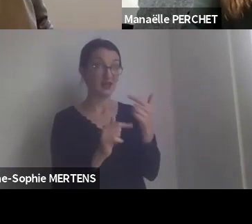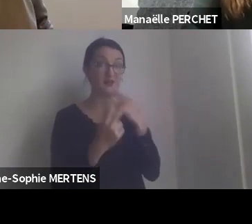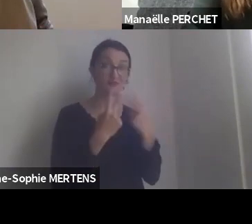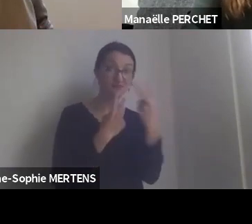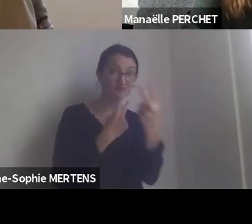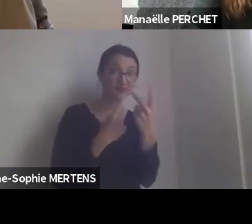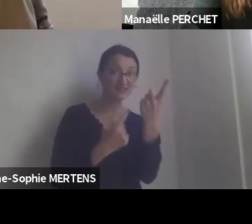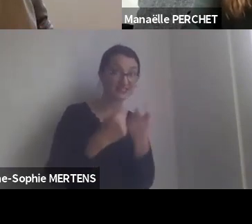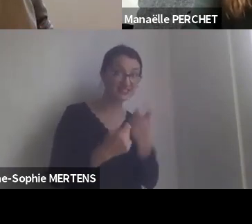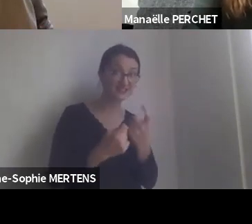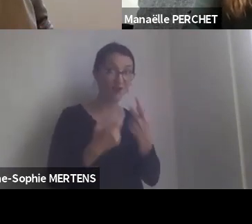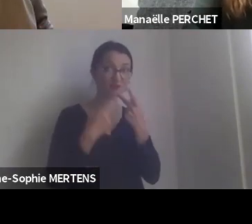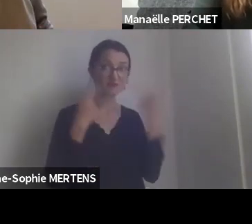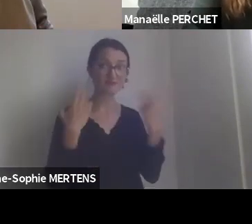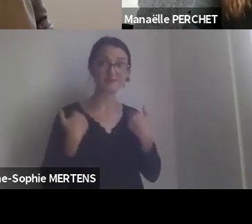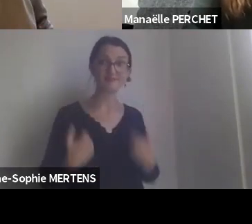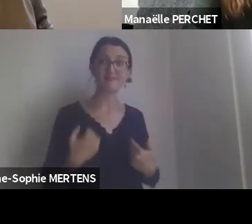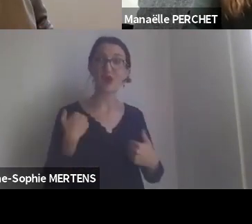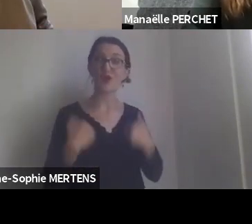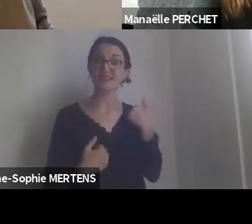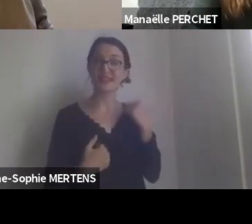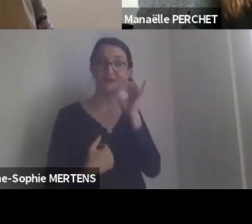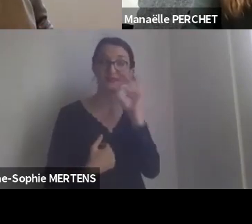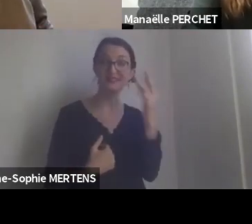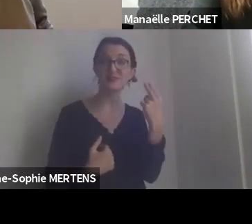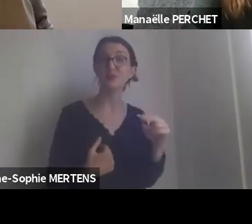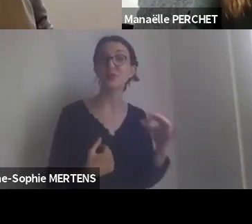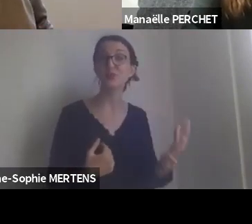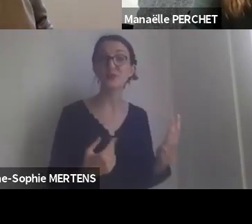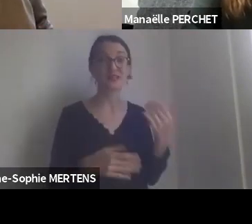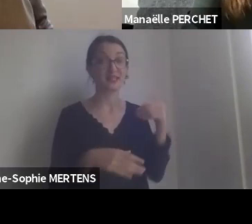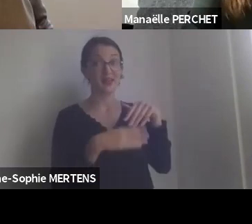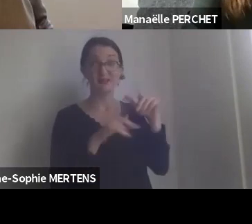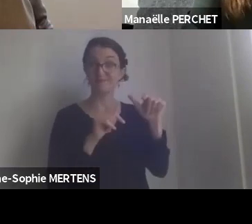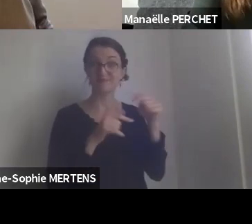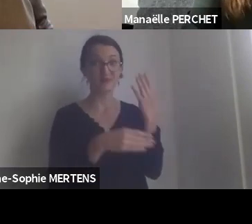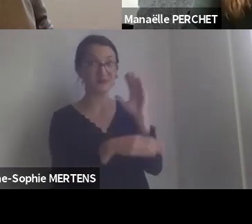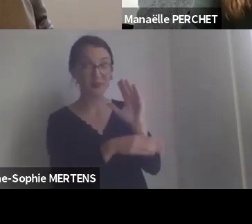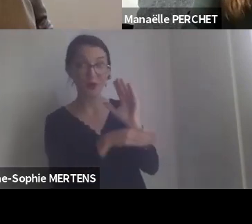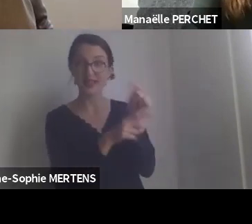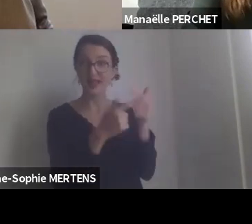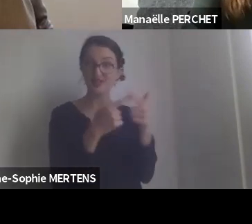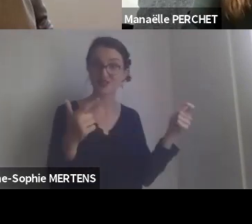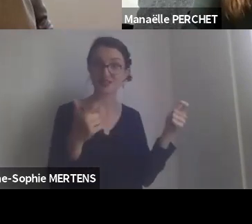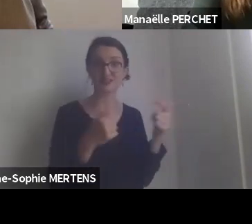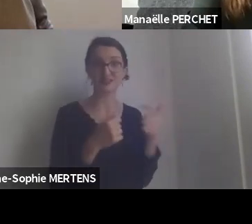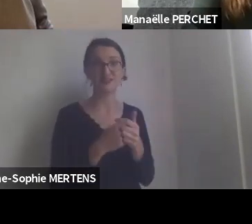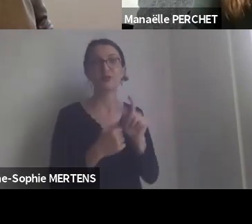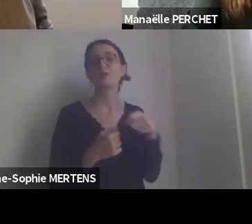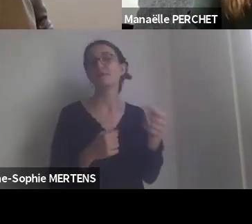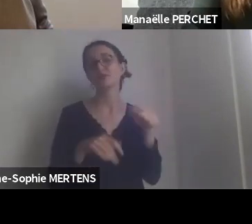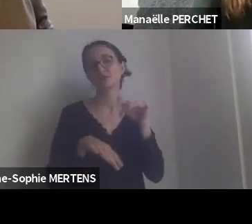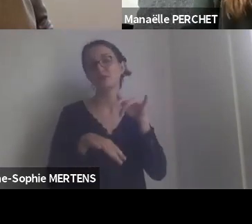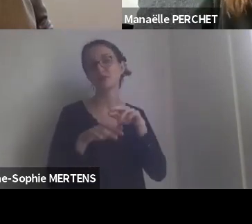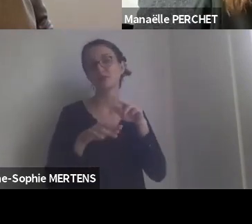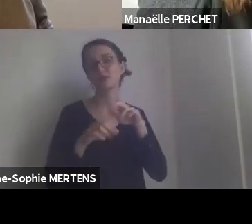Donc vraiment, on est pile dans le thème. Avec des retours d'expérience, etc. Donc, je vous invite vraiment à... On va buzzer, hein, évidemment, sur les réseaux sociaux,